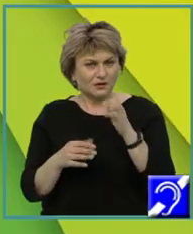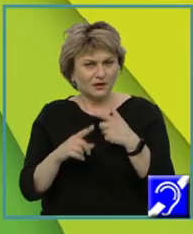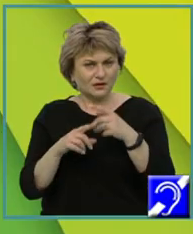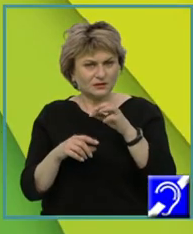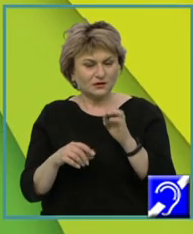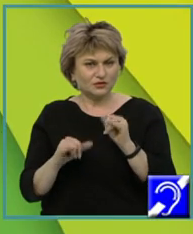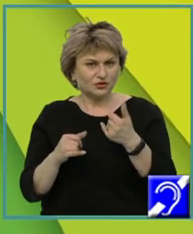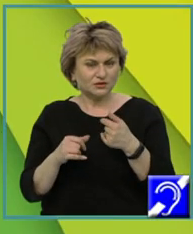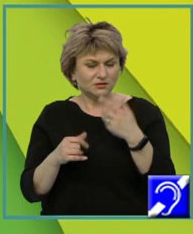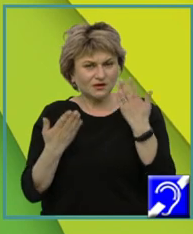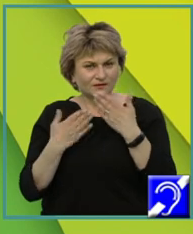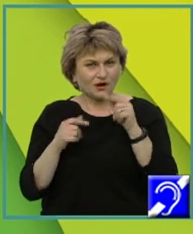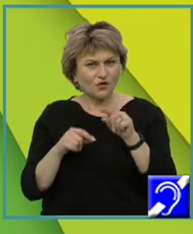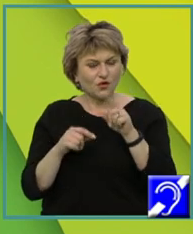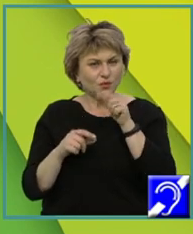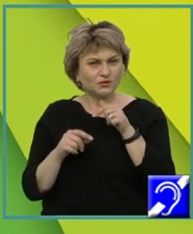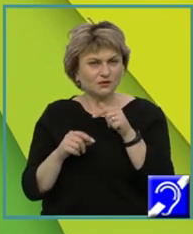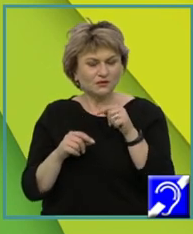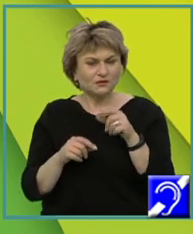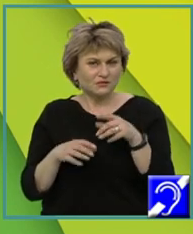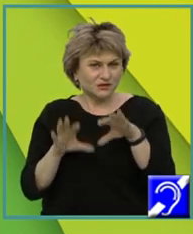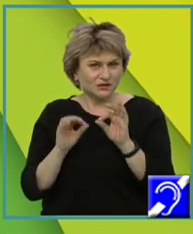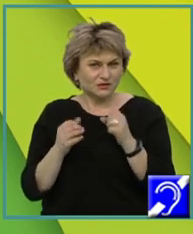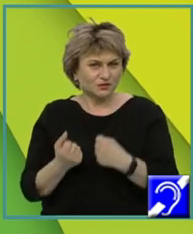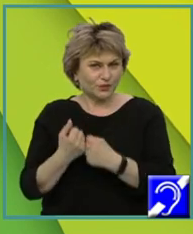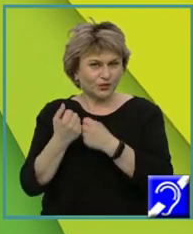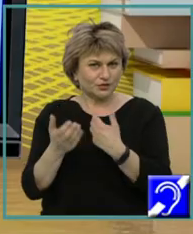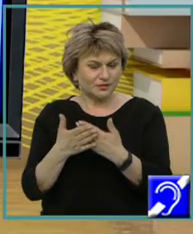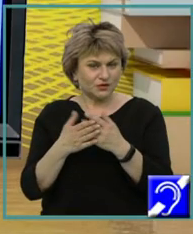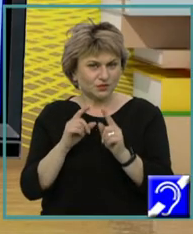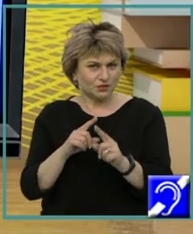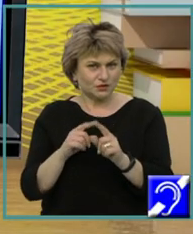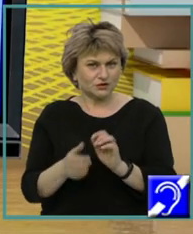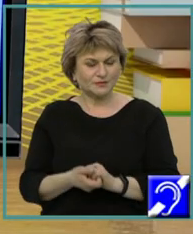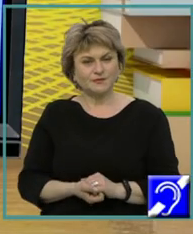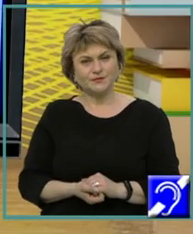Studiați acolo unde găsit suportul nostru de curs